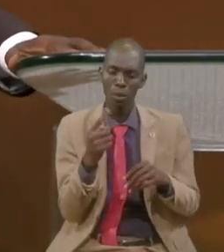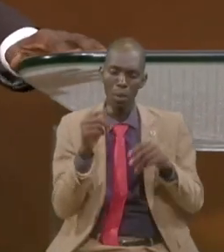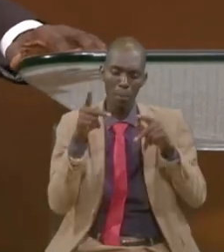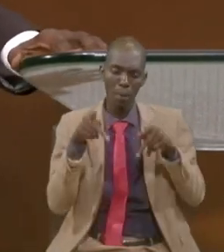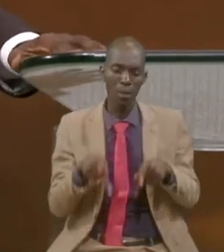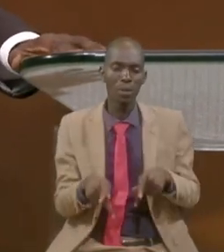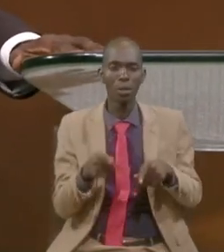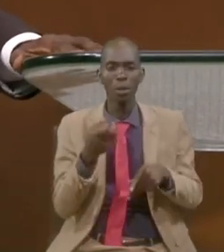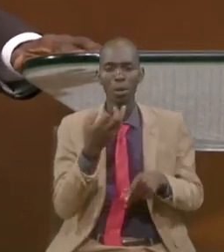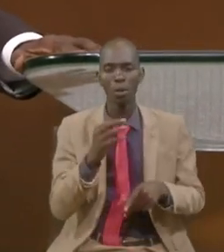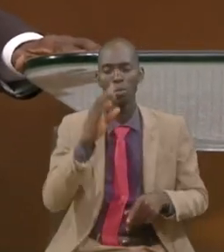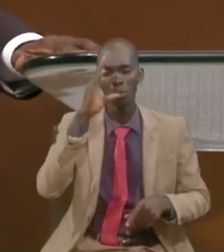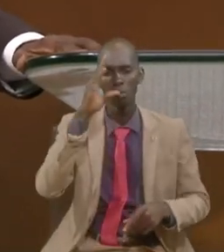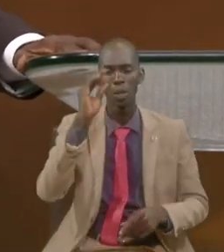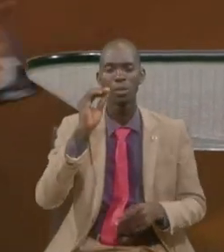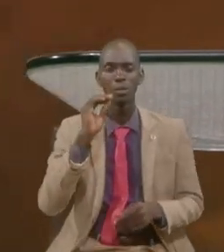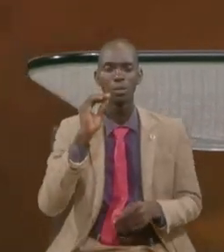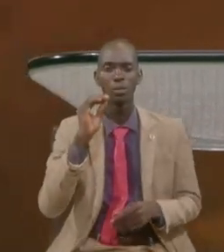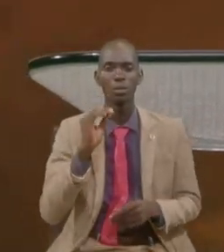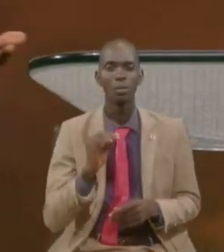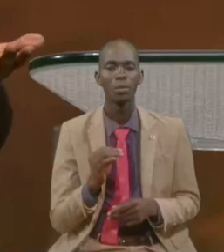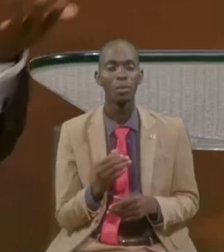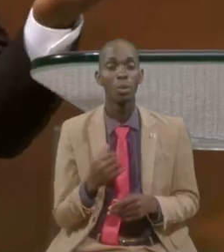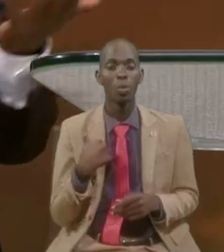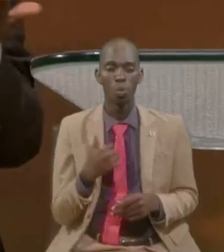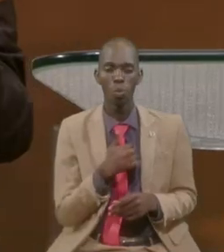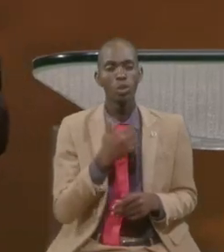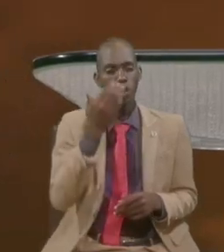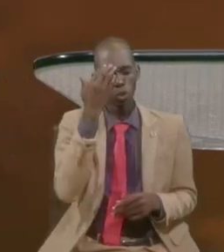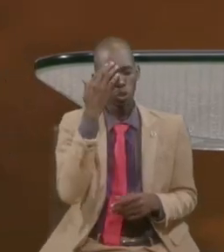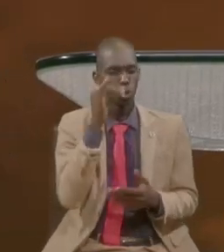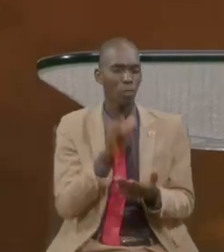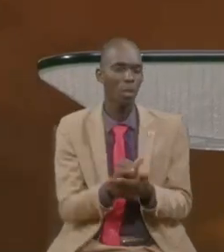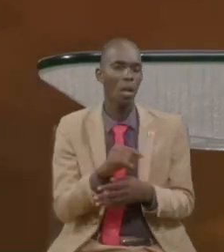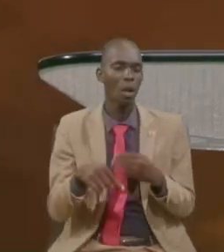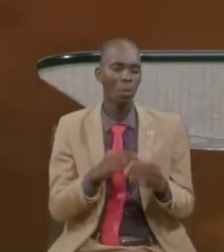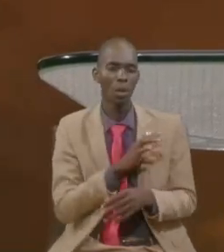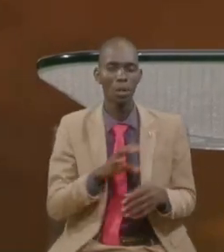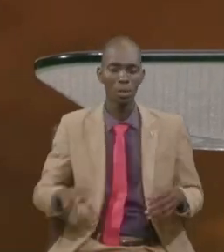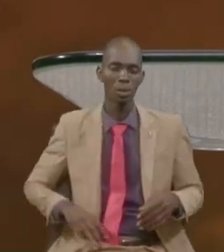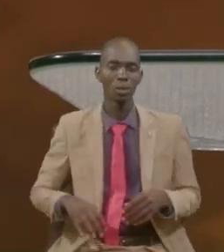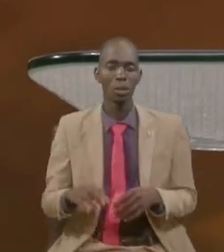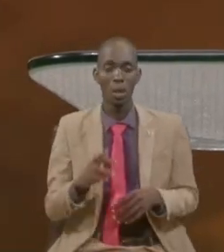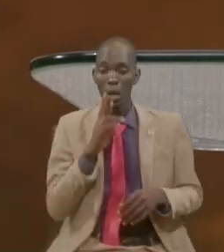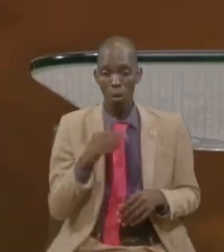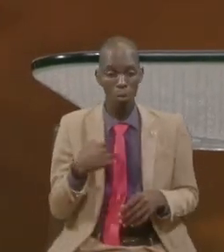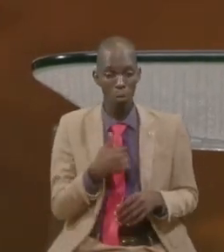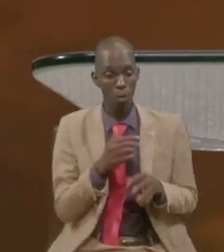à l'apparence des hommes. Nous connaissons cela de Christ. Nous,